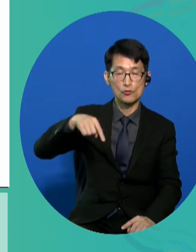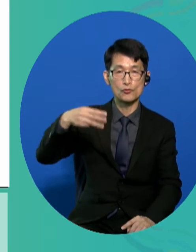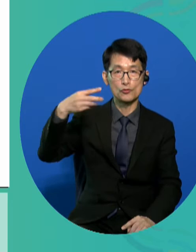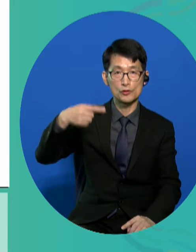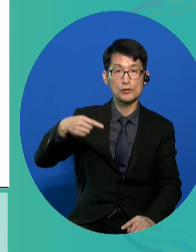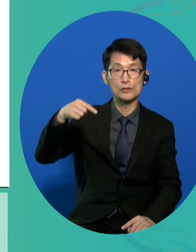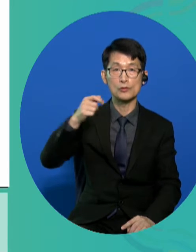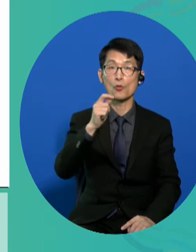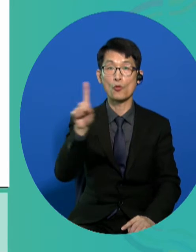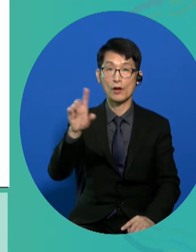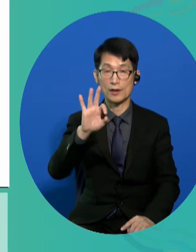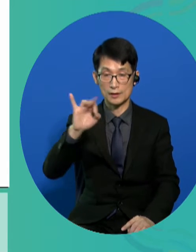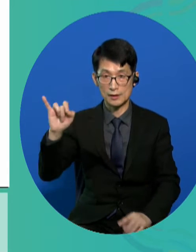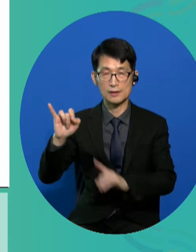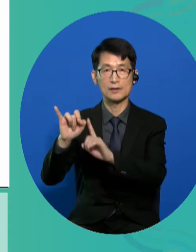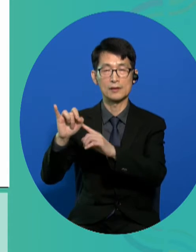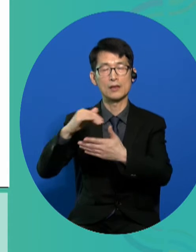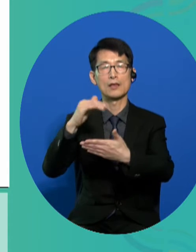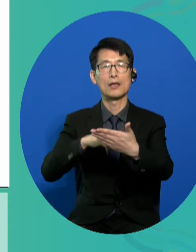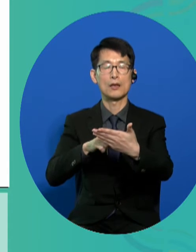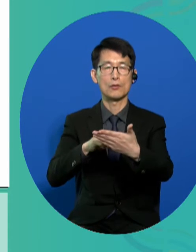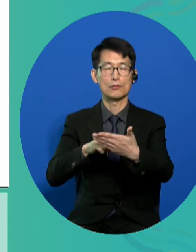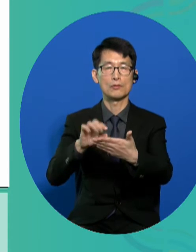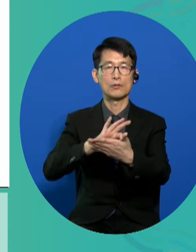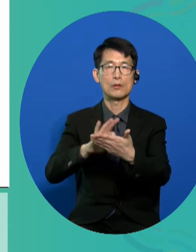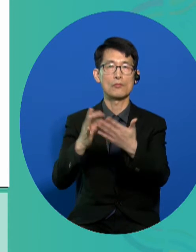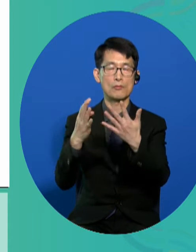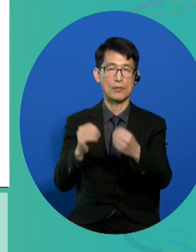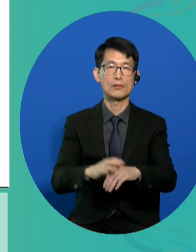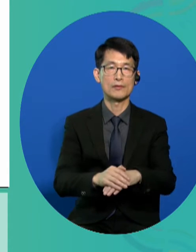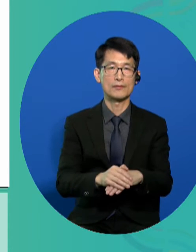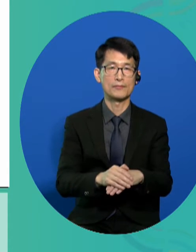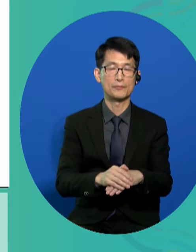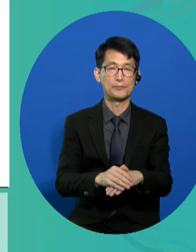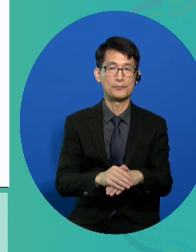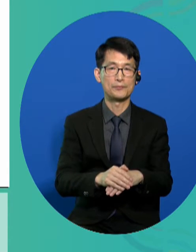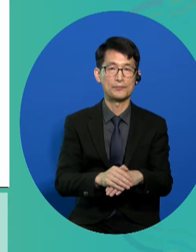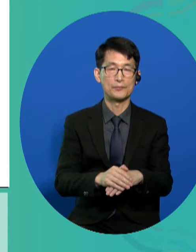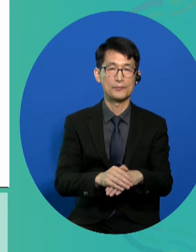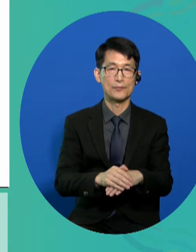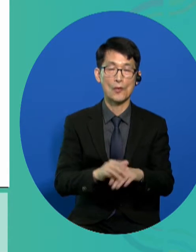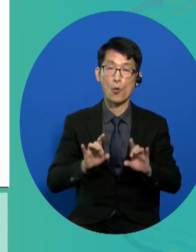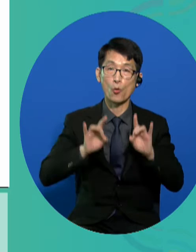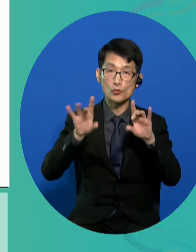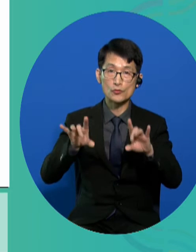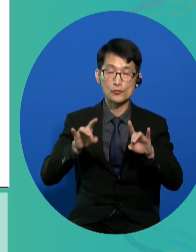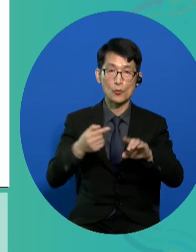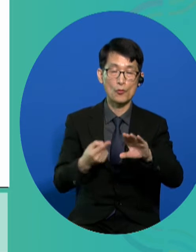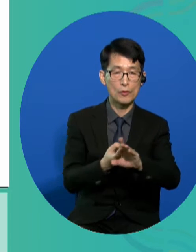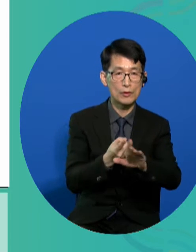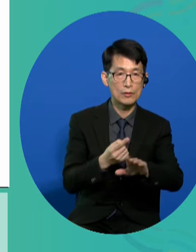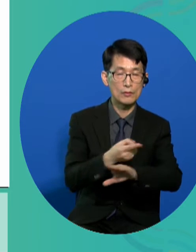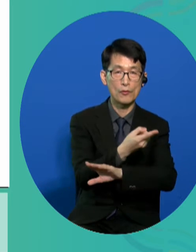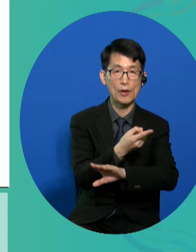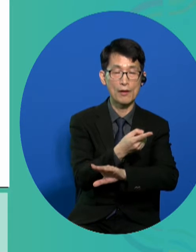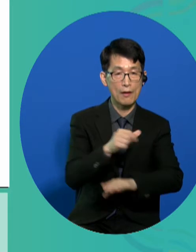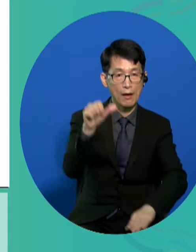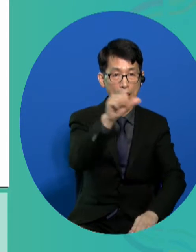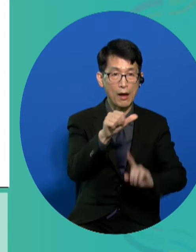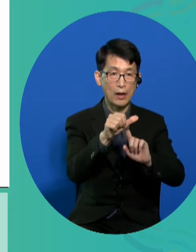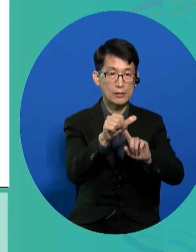최상위 국가들입니다. 저희 대여 지수 2020년 결과입니다. 호주 이외에는 아시아 국가가 상위권에